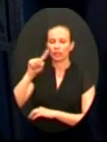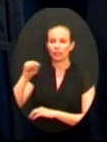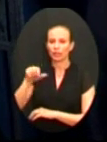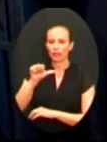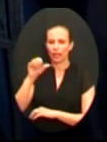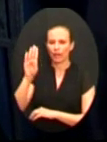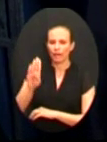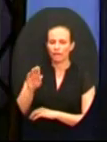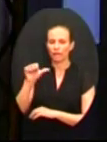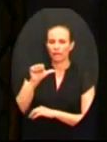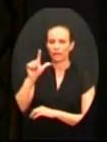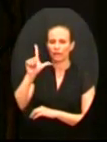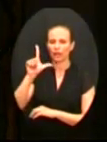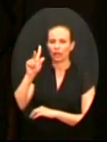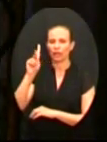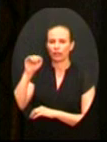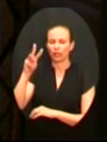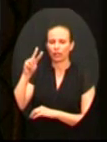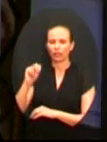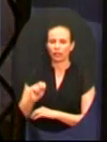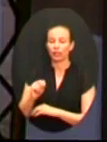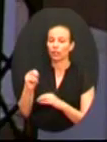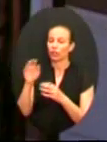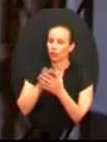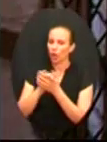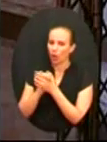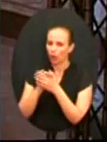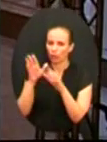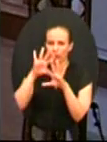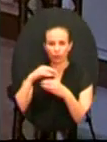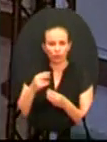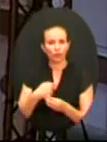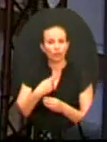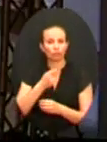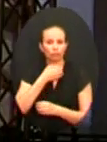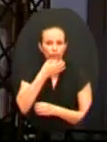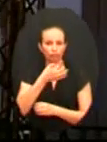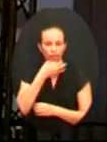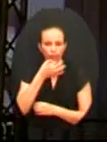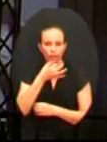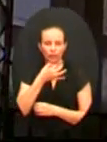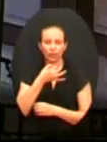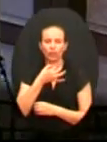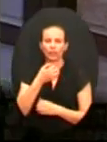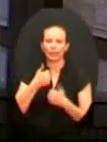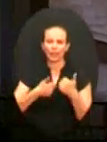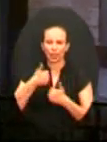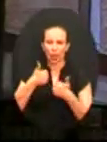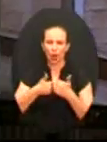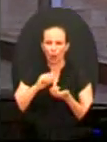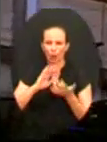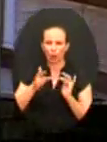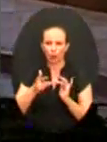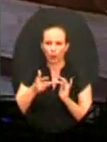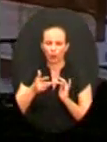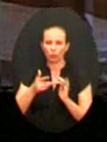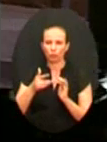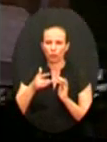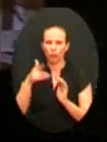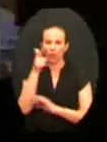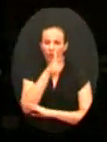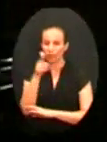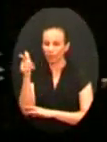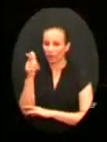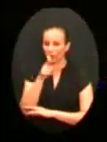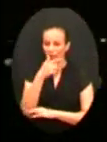ראש הכנסת, שלום לך קודם כל. שלום, ערב טוב. ריאנתי את יושב ראש הכנסת, התחרות מול המוזיקה ומופע הוידאו מפינג הוא